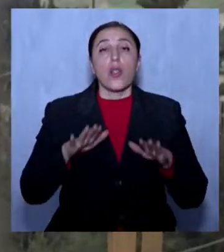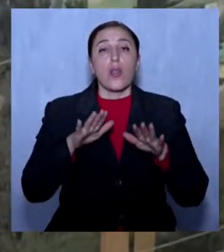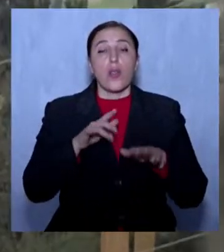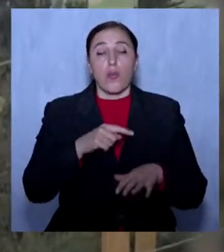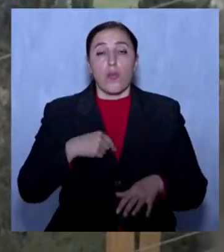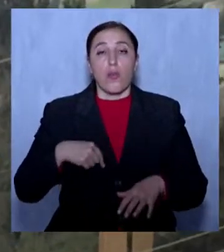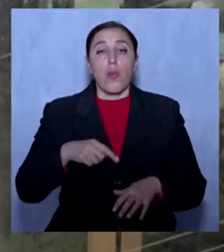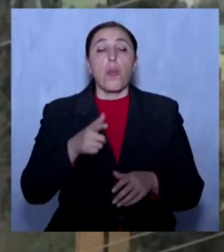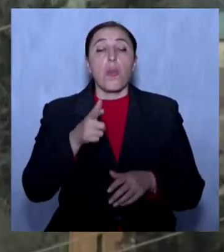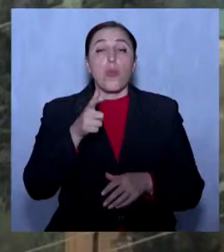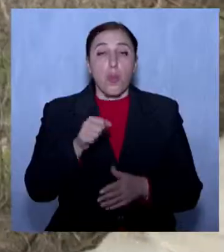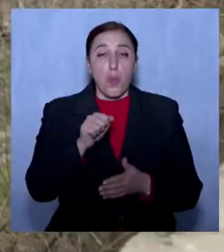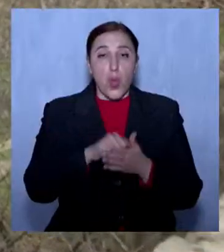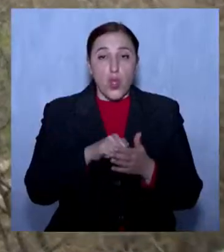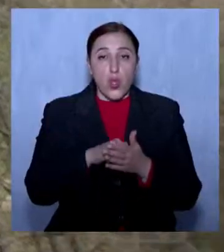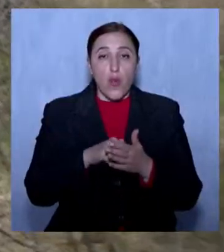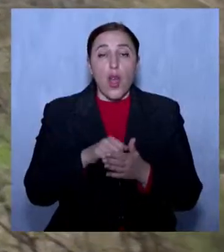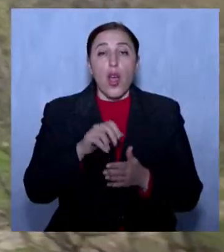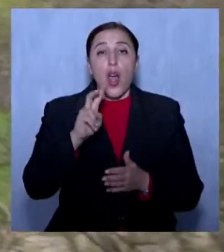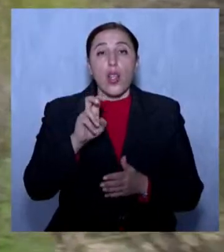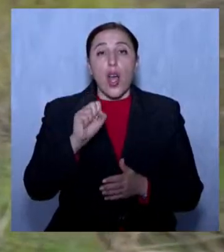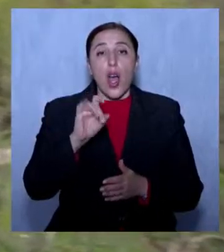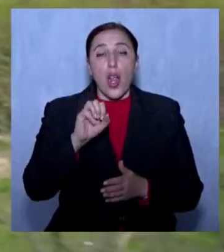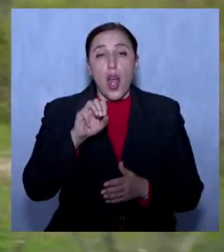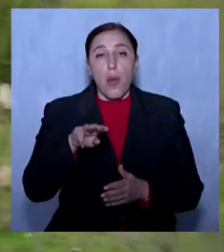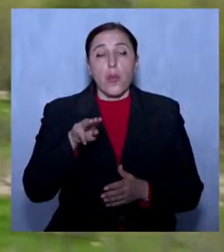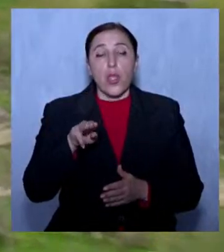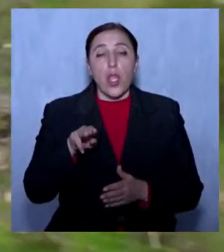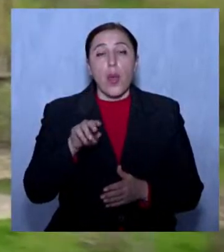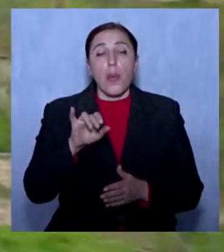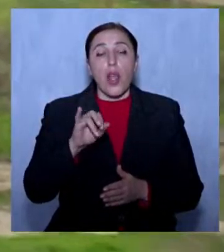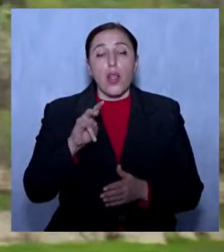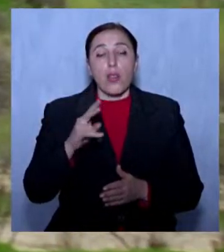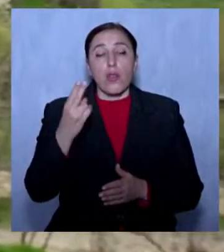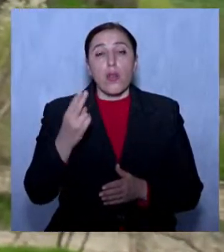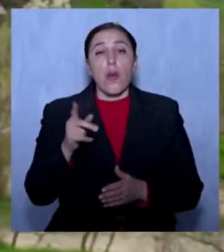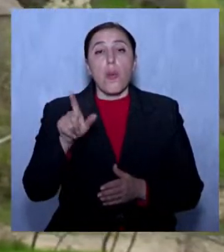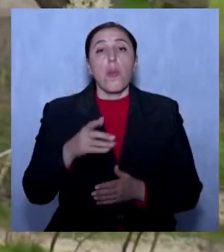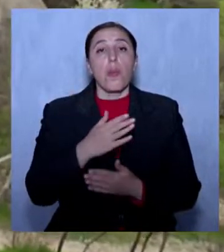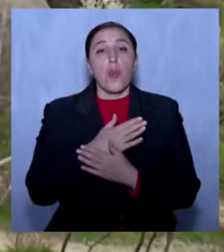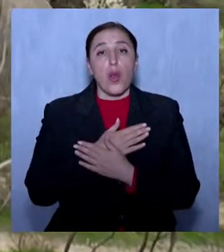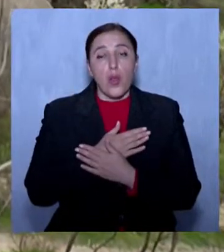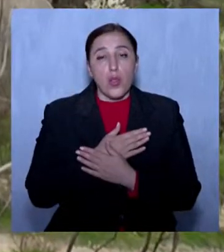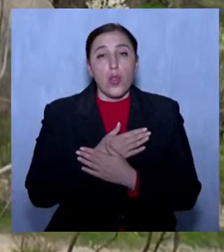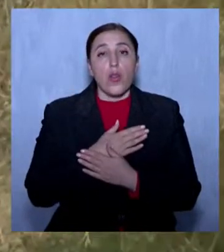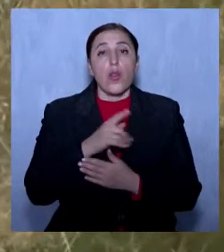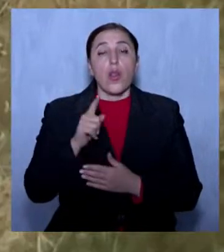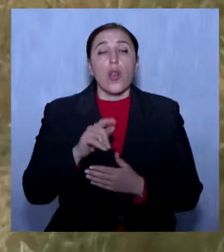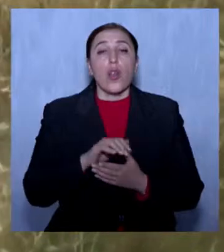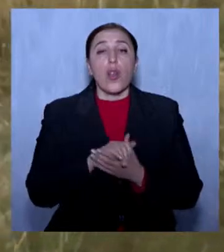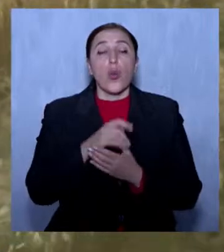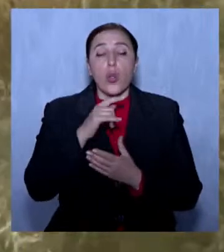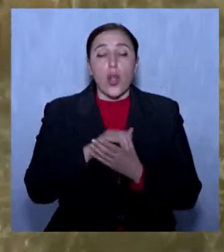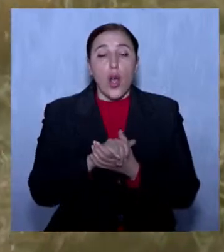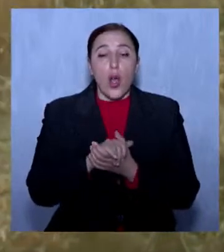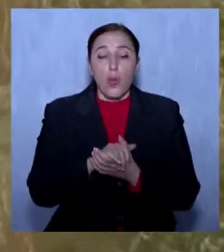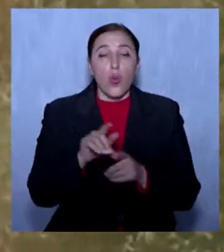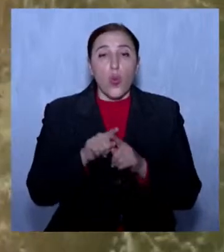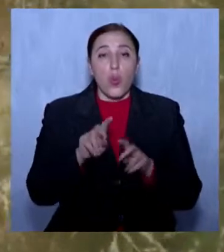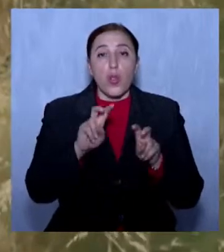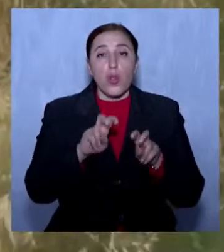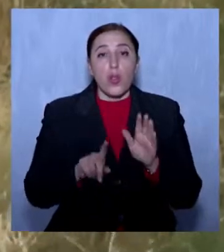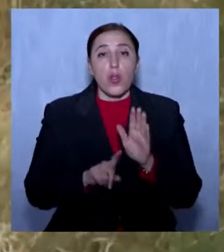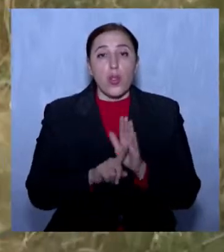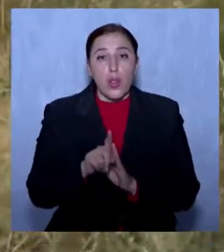տեղում մահացել էր արցախցի Արամ Տեփնանցը։ Բաները եւս հետաքրքրված են այս գործով, քանի որ դեպքի պահին զոված